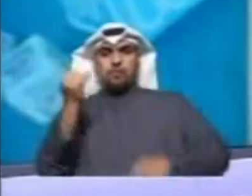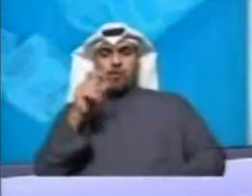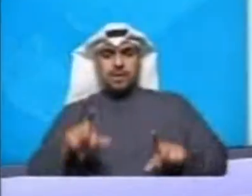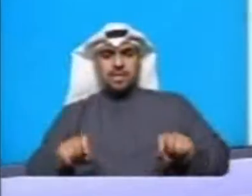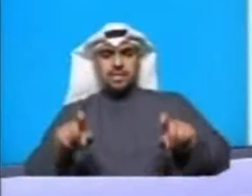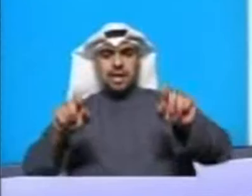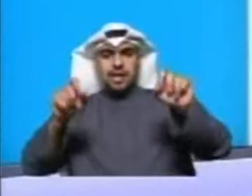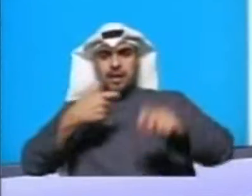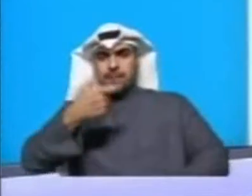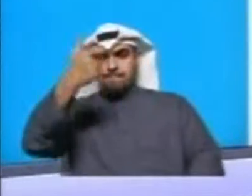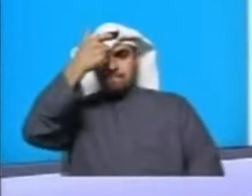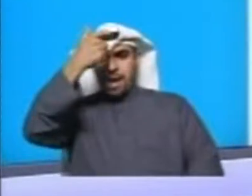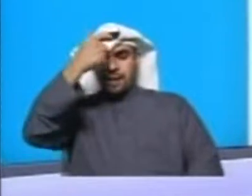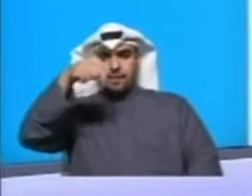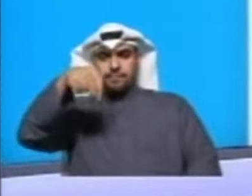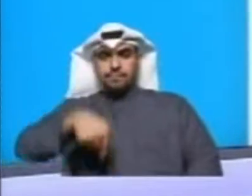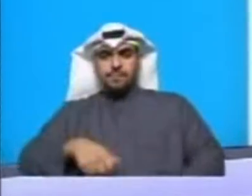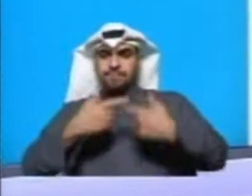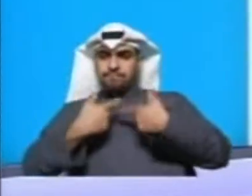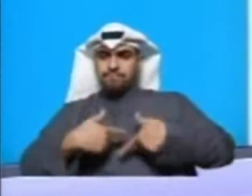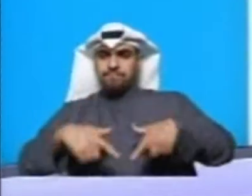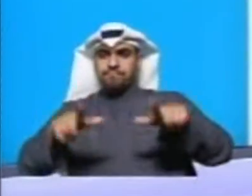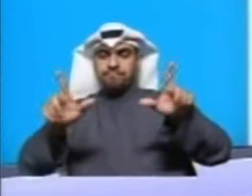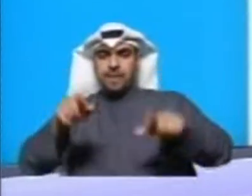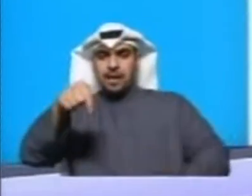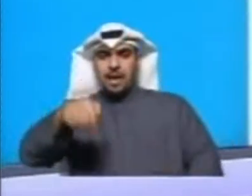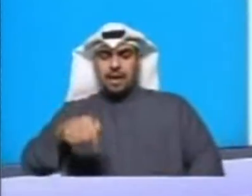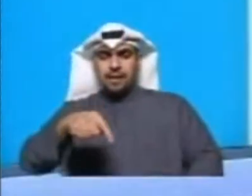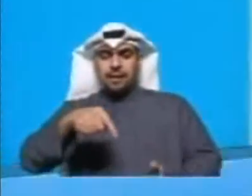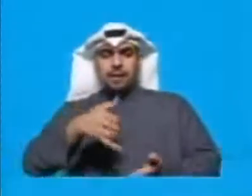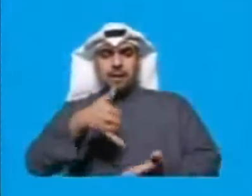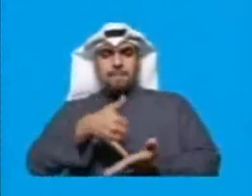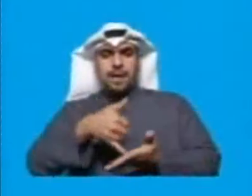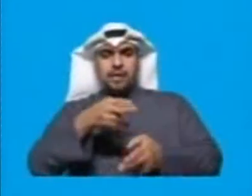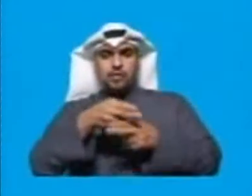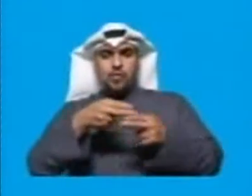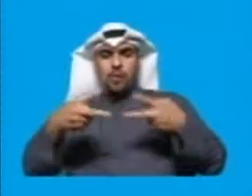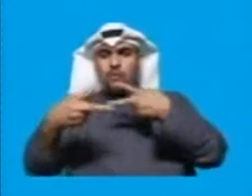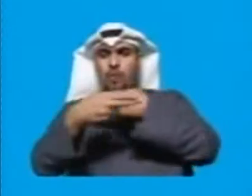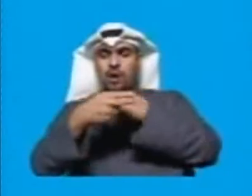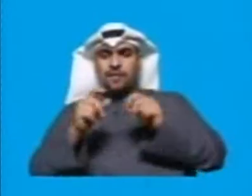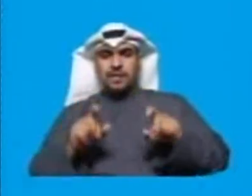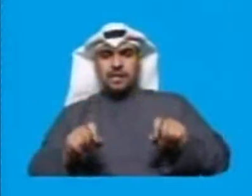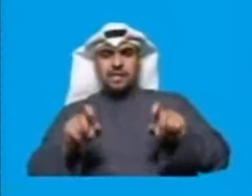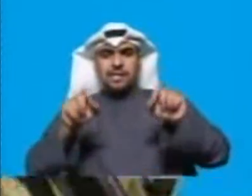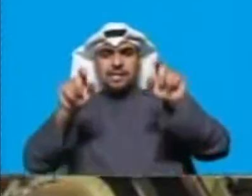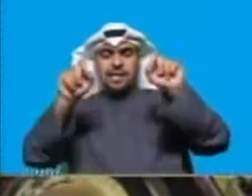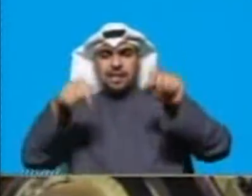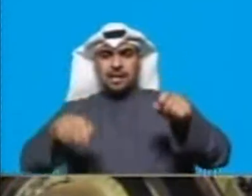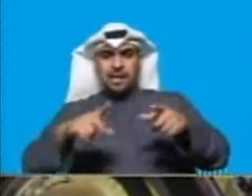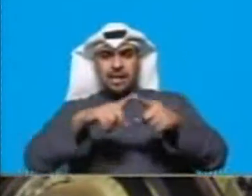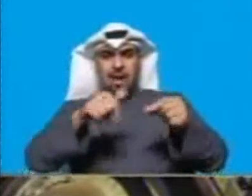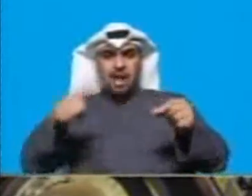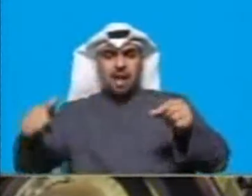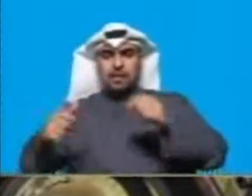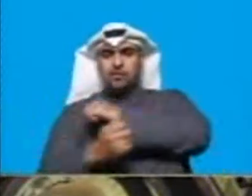على التوالي في الخليج. المغردون تداولوا خبر إطلاق مركز الكويت لمكافحة السرطان فعاليات الأسبوع الخليجي للتوعية